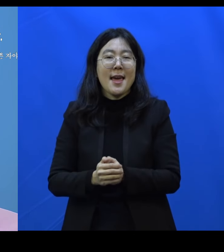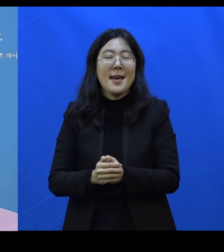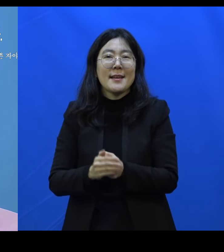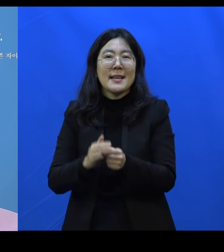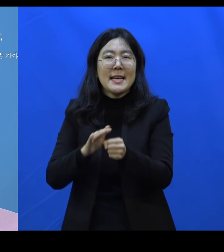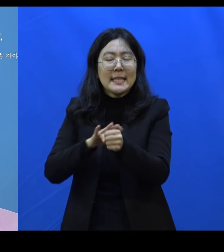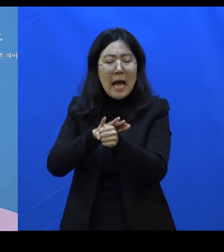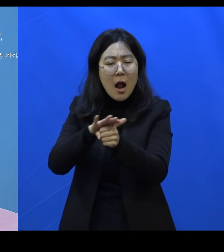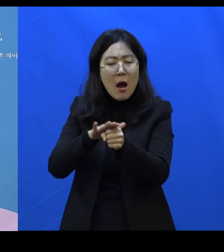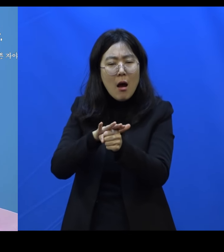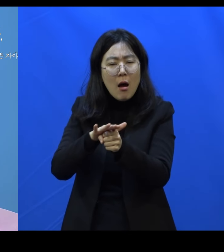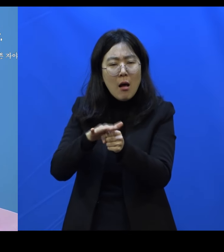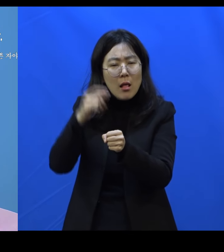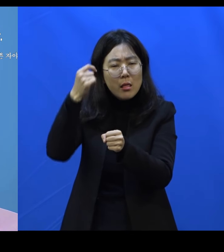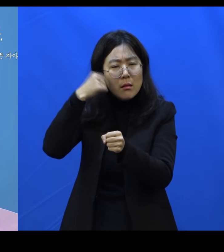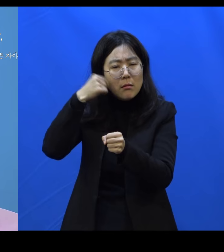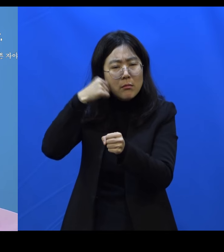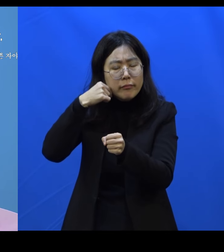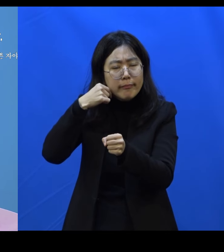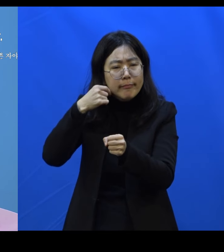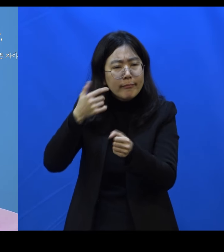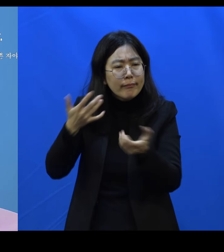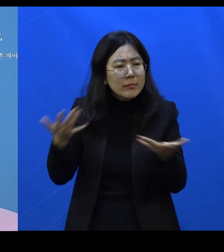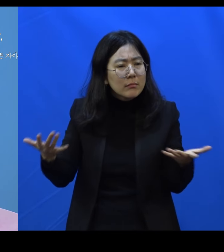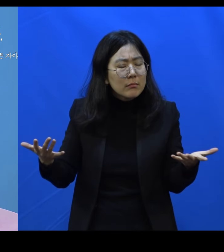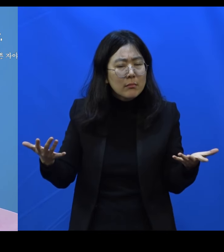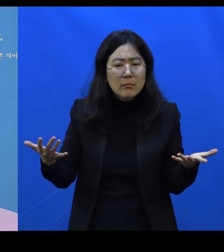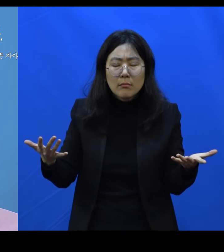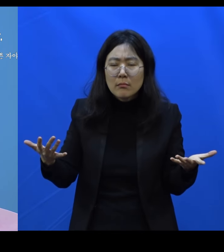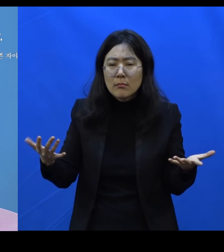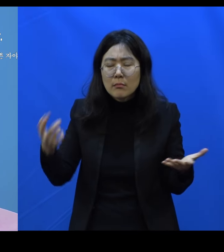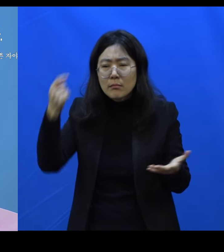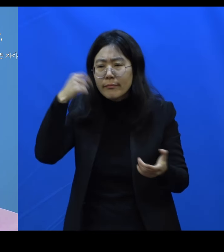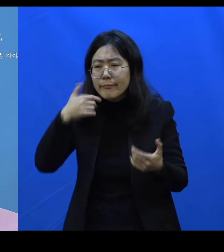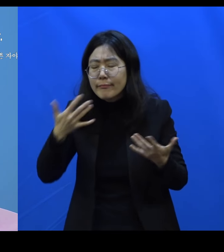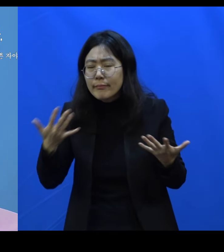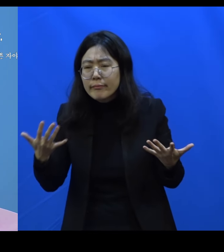사랑하는 이의 부재를 느낍니다. 사랑하는 이가 보이지 않는 거죠.